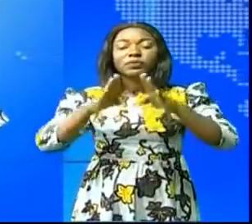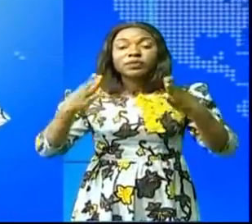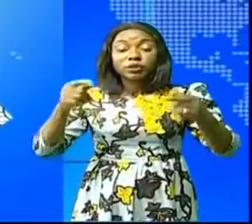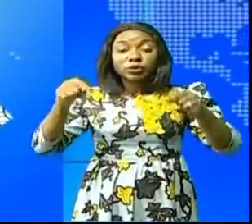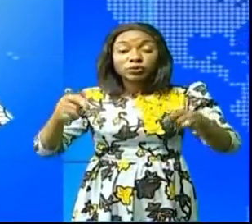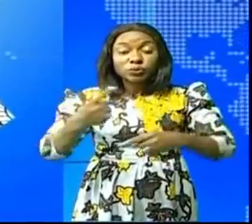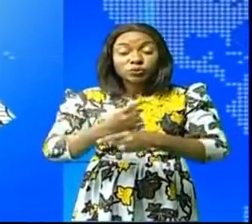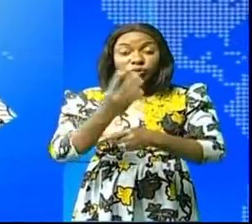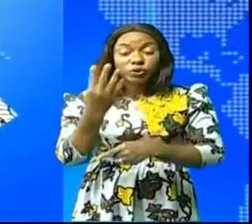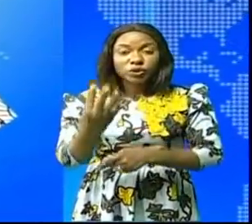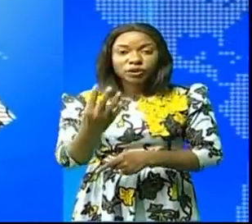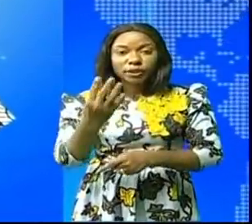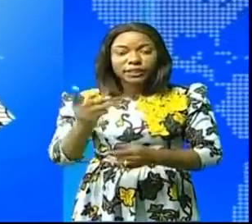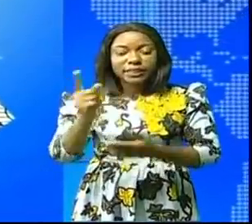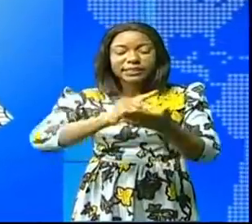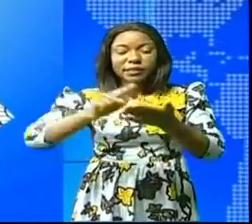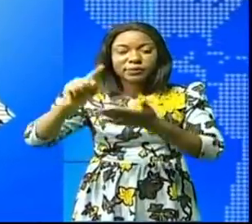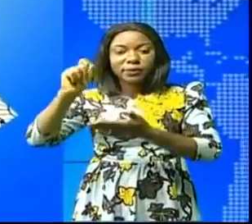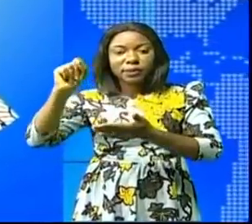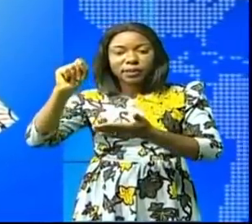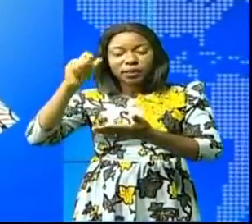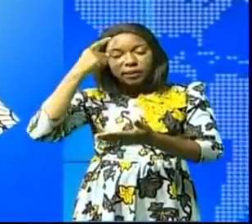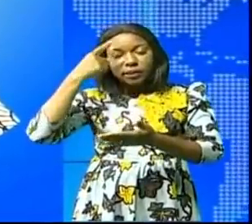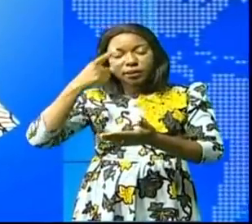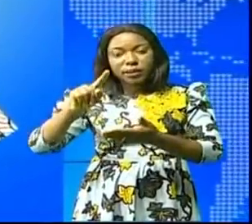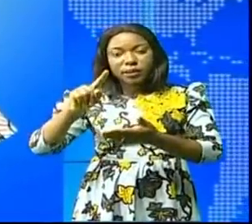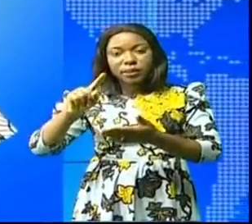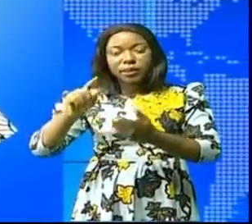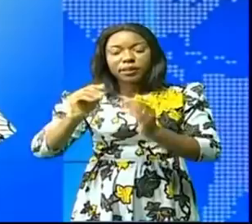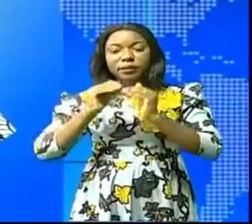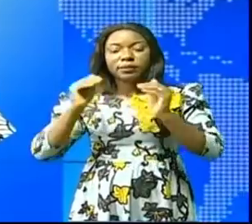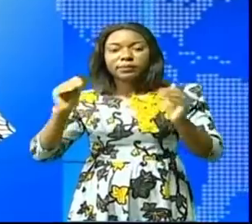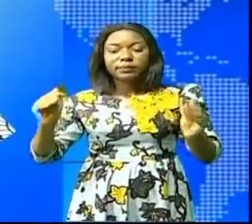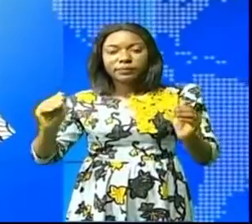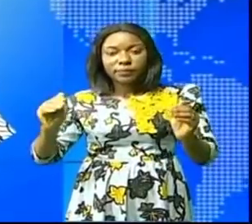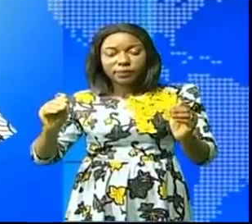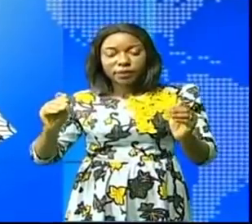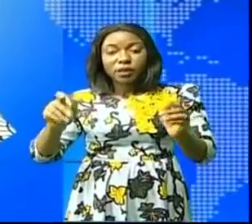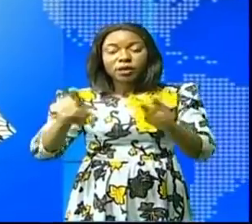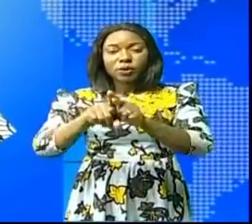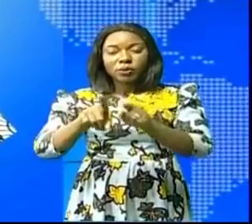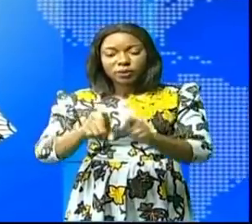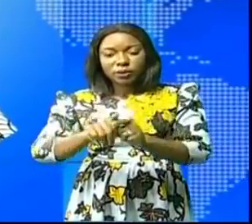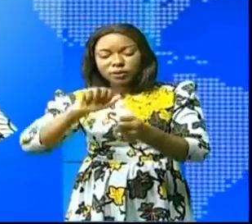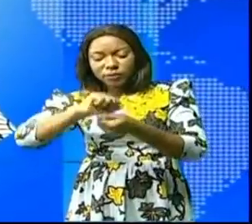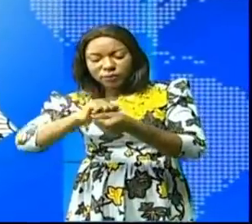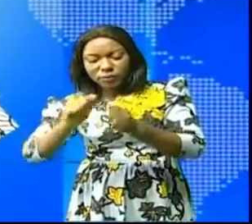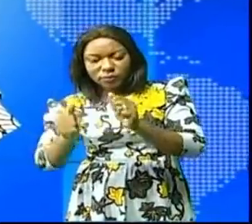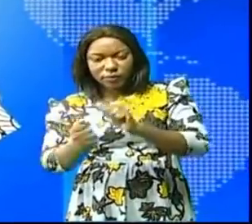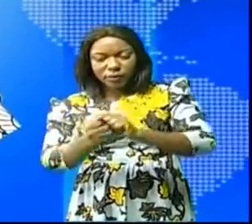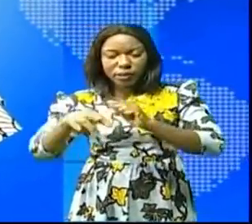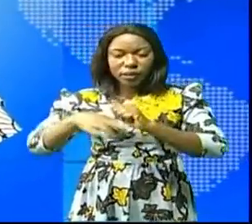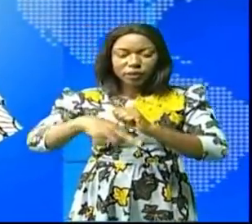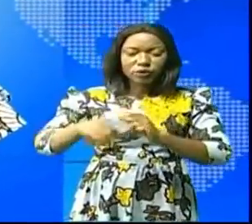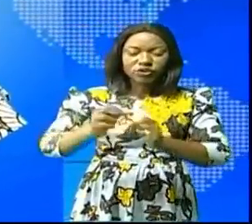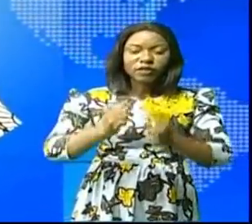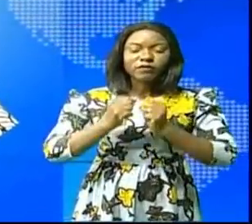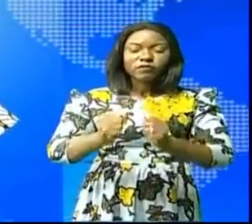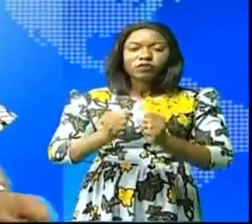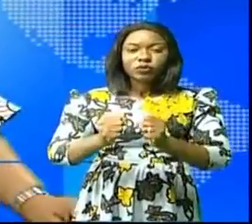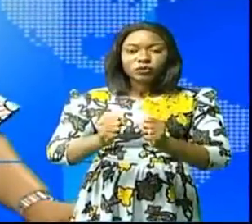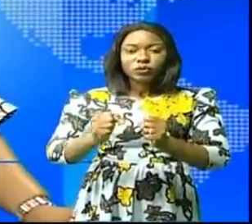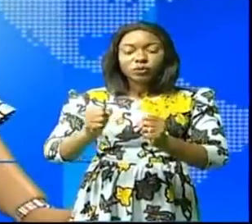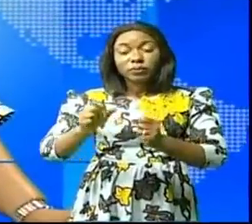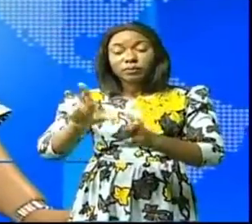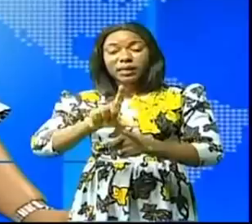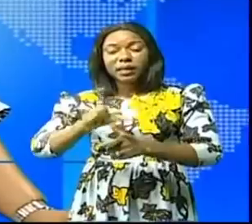ce jeudi du séminaire sur les opérations de paix onusiennes face au défi de la régionalisation des forces